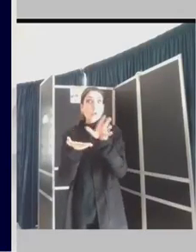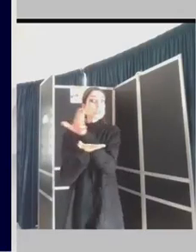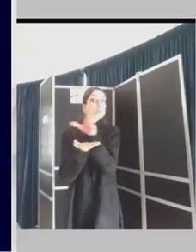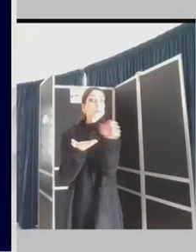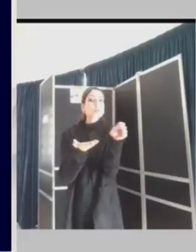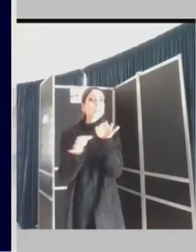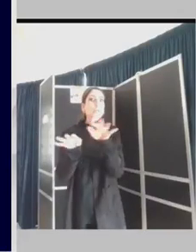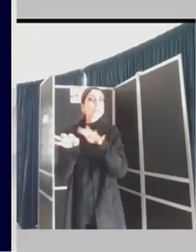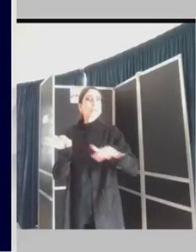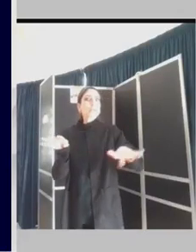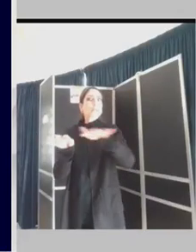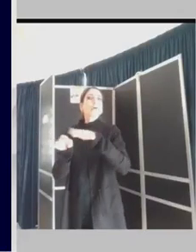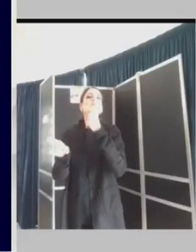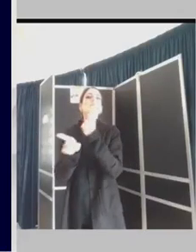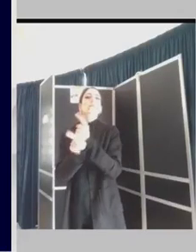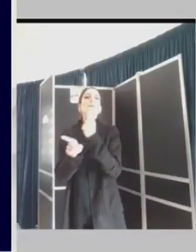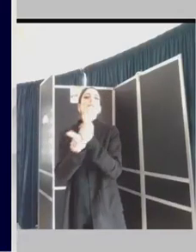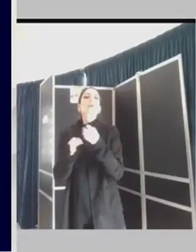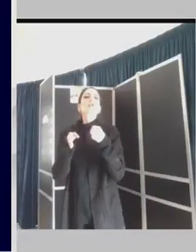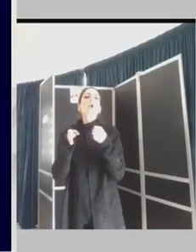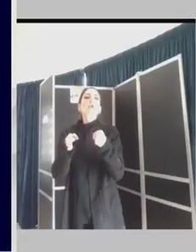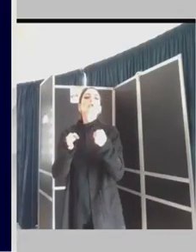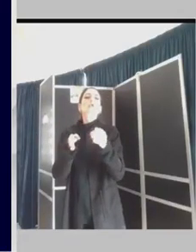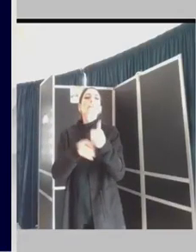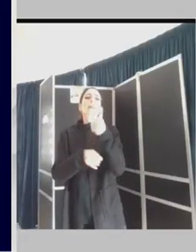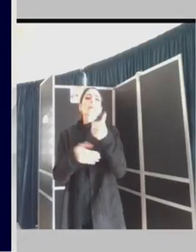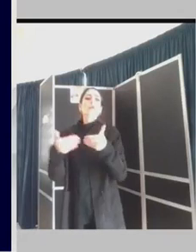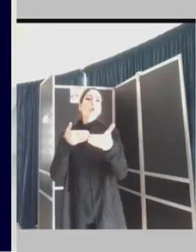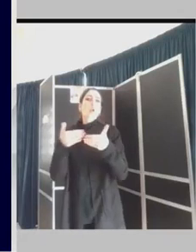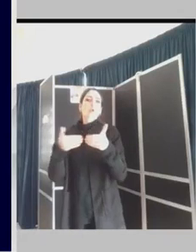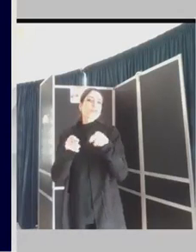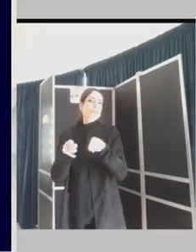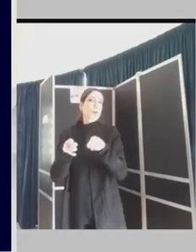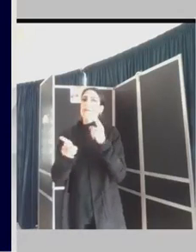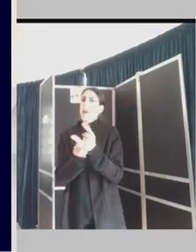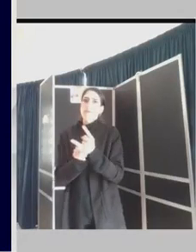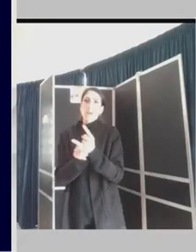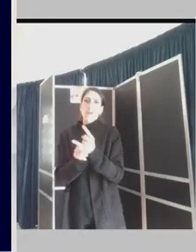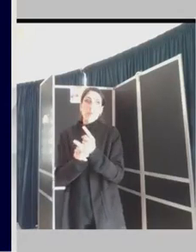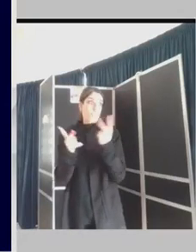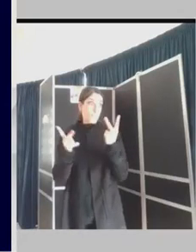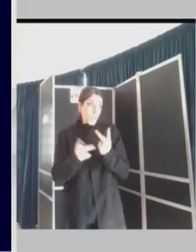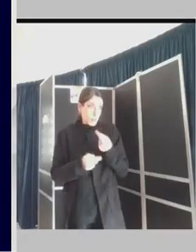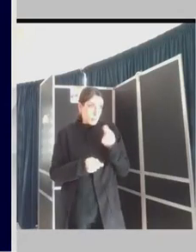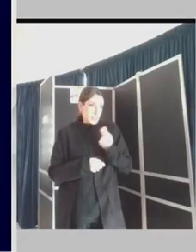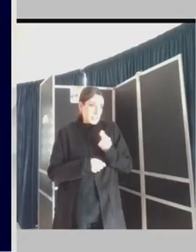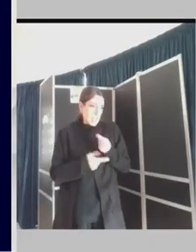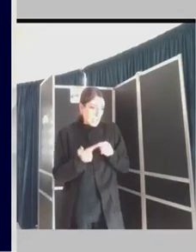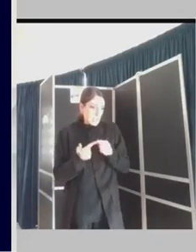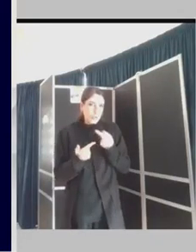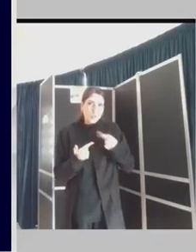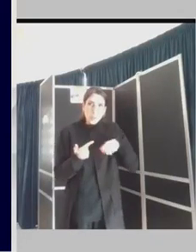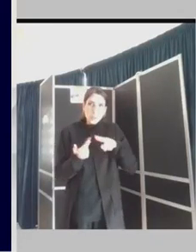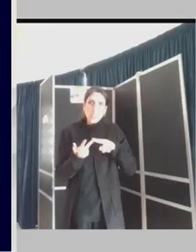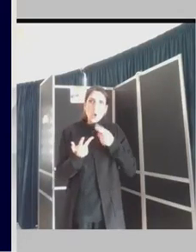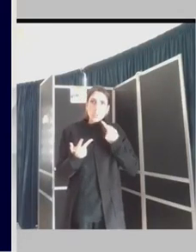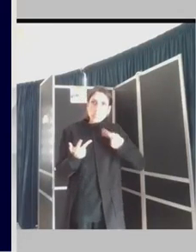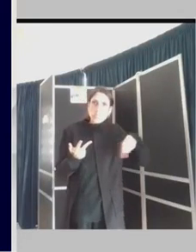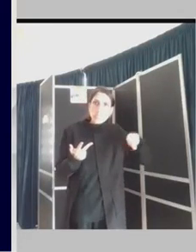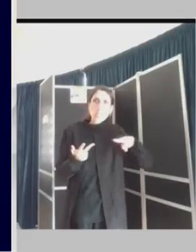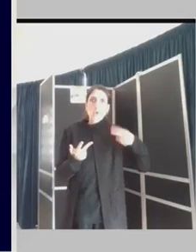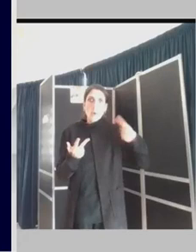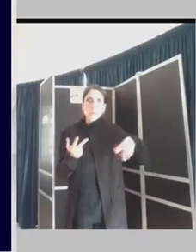non si coercisce nessuno, però insomma, se la Presidente, gli assessori, la Giunta e il Consiglio prendono un impegno del genere e lo